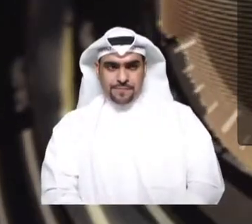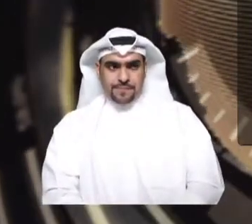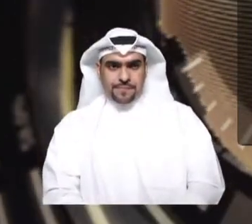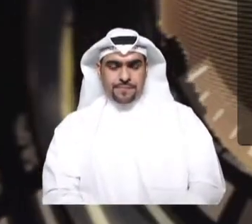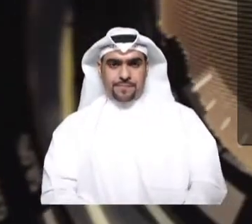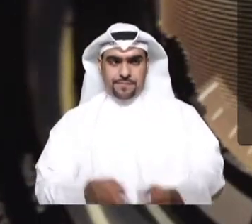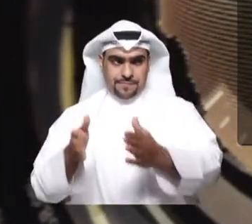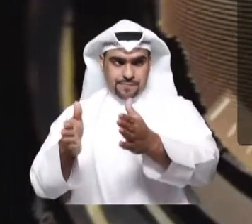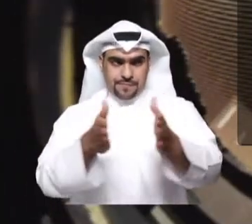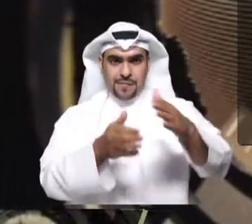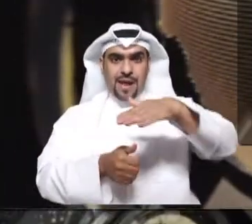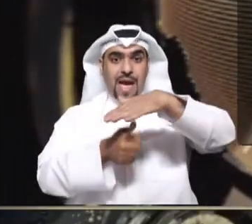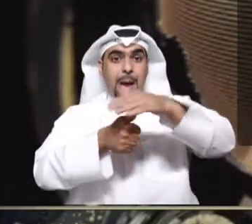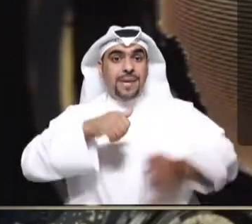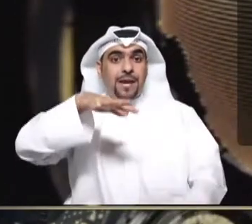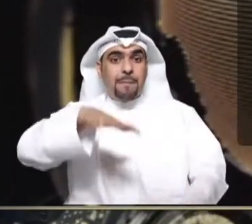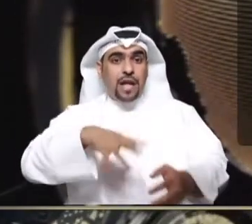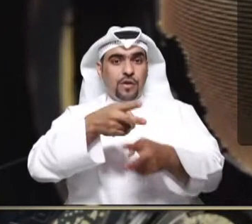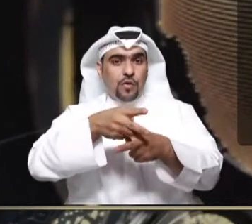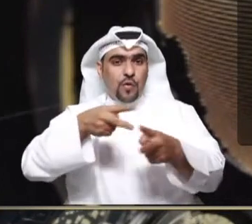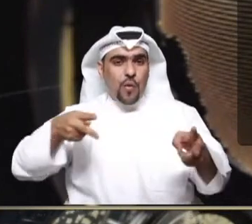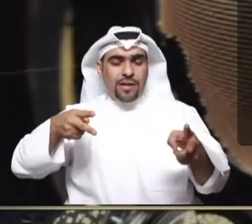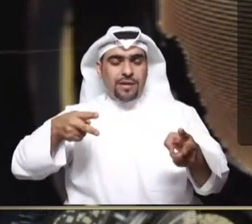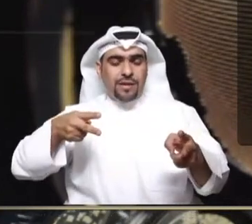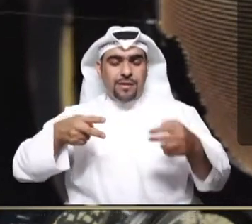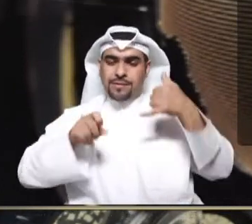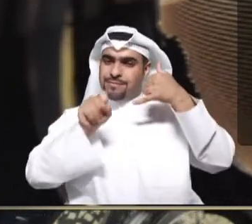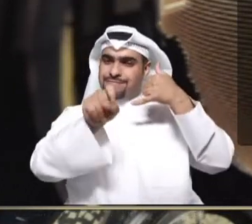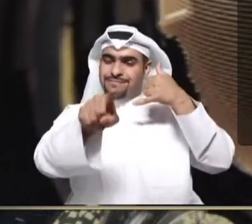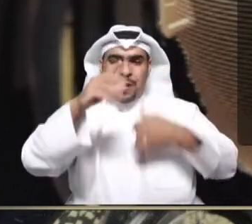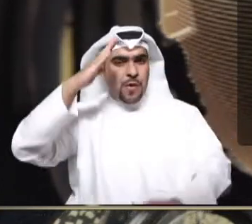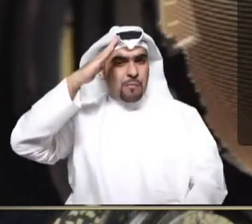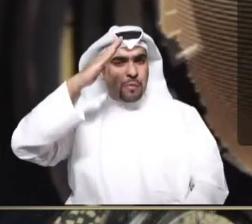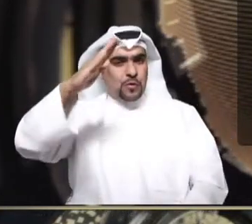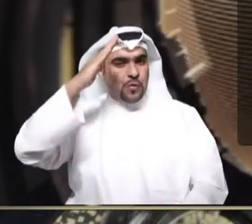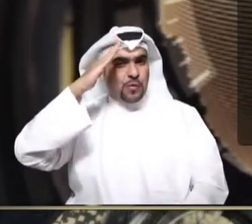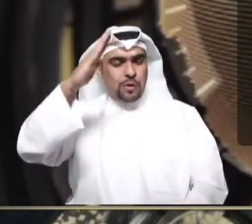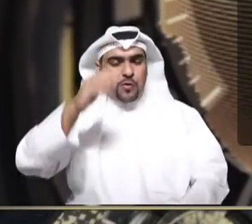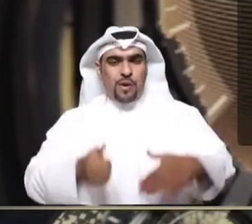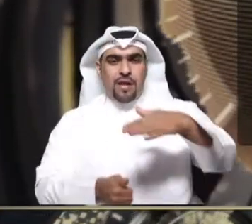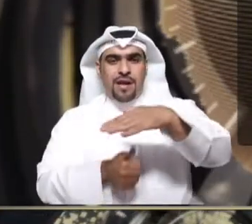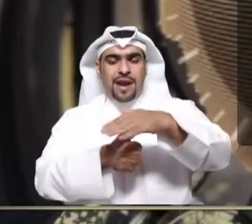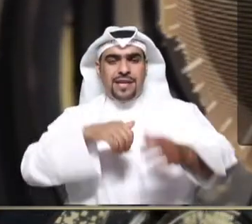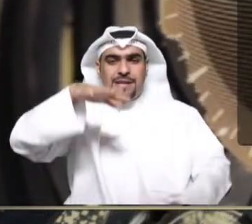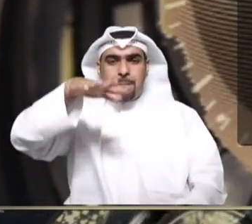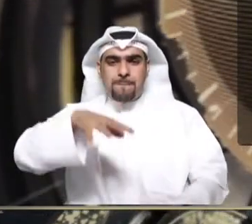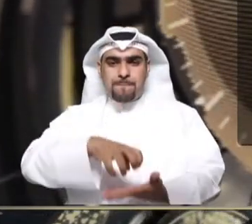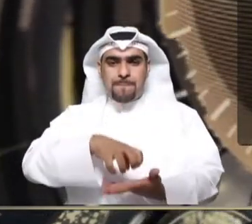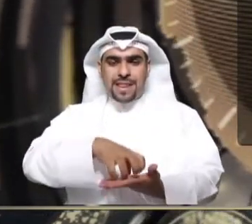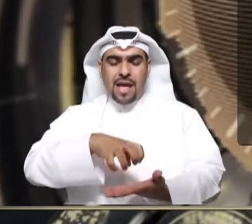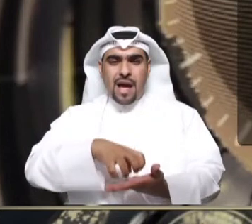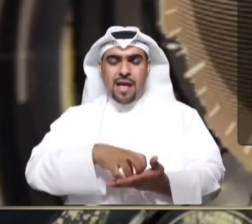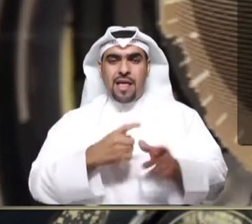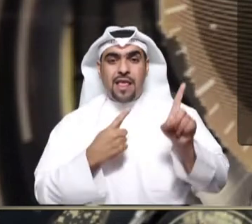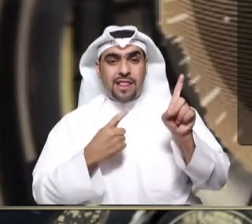وقد شكر سموه حفظه الله صاحب السمو الملكي الأمير فهد بن سلطان بن عبد العزيز آل سعود